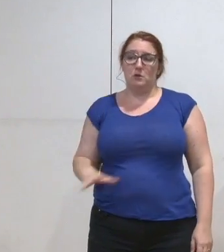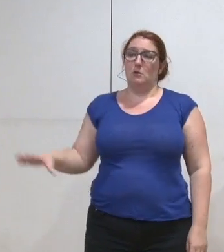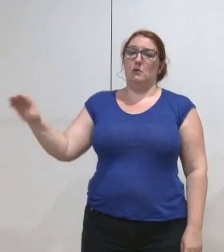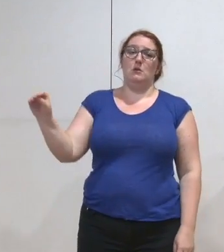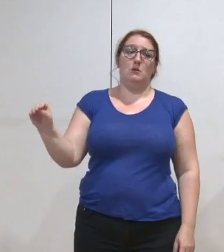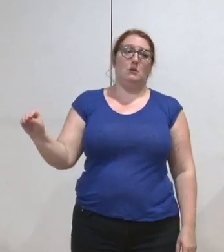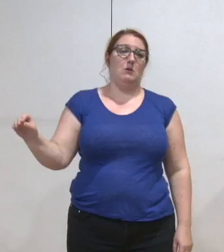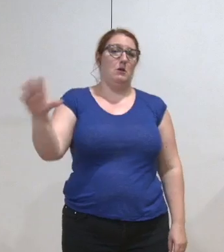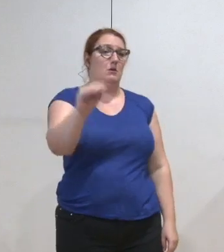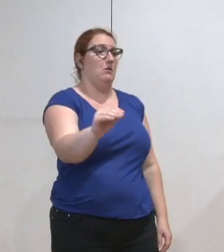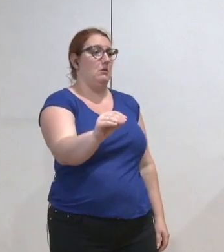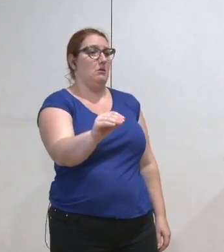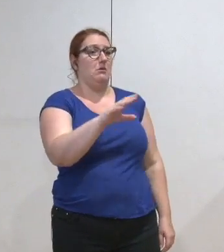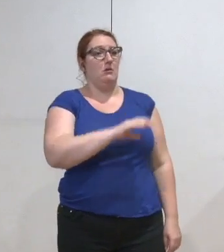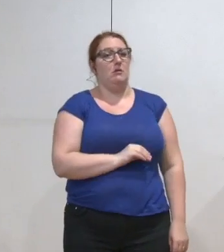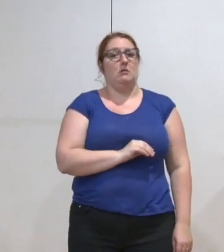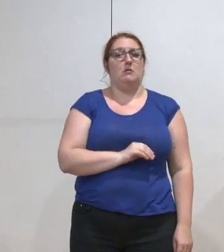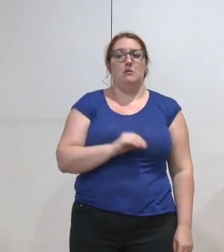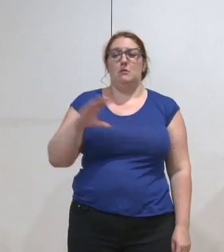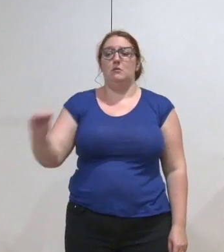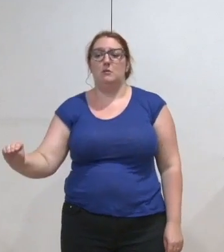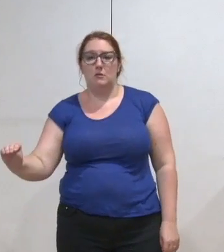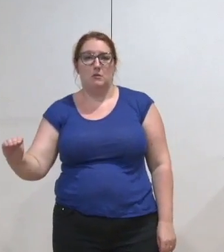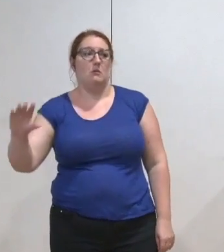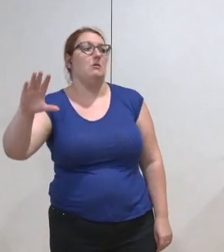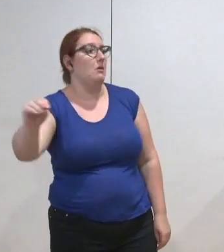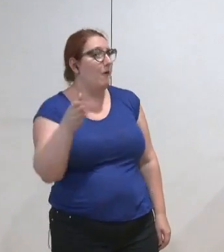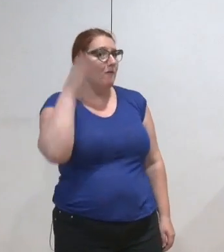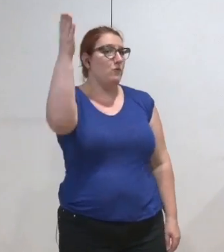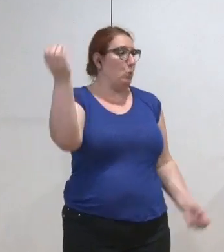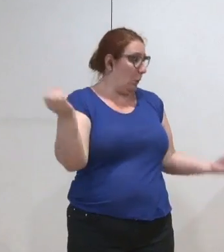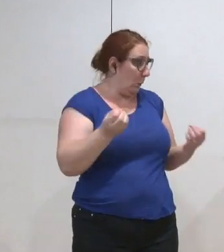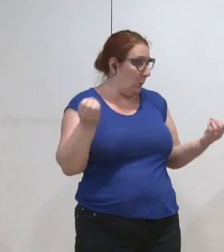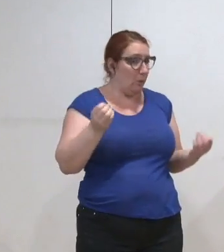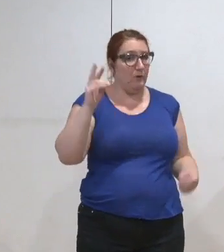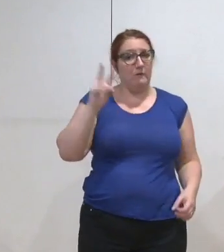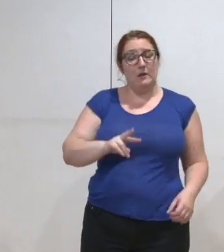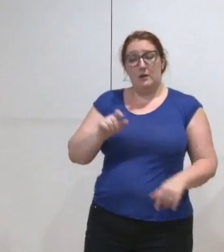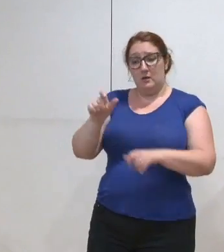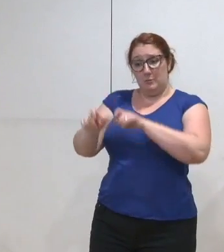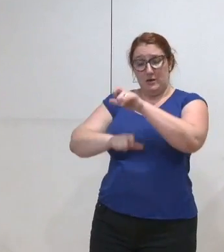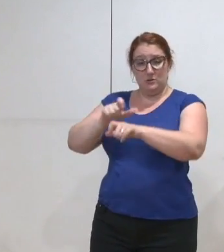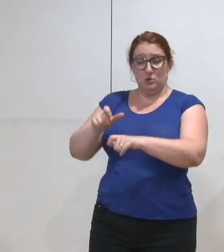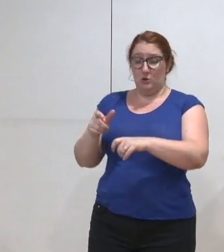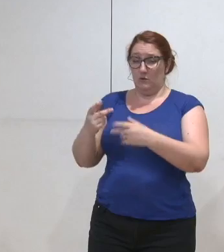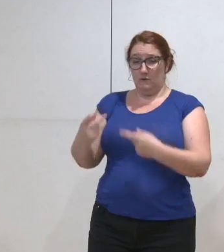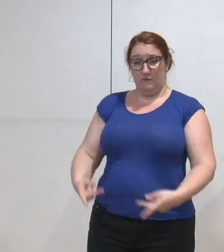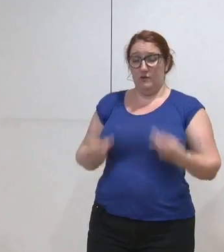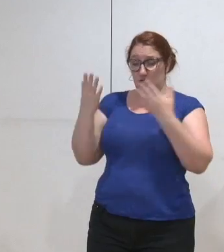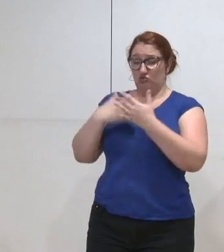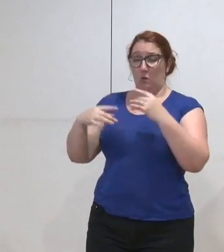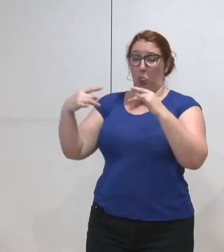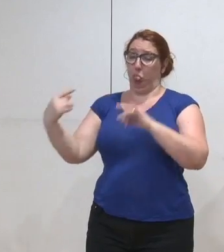kiletour ces personnes vivent dans un bidonville qui a toujours été indigne mais qui est devenu depuis quelques mois